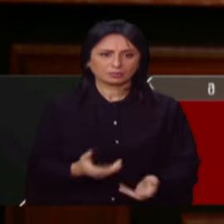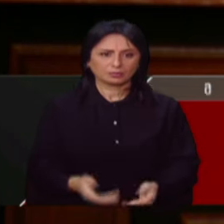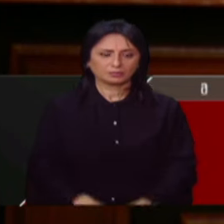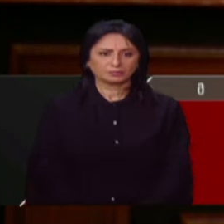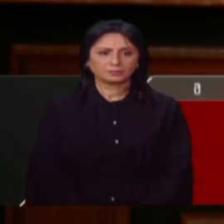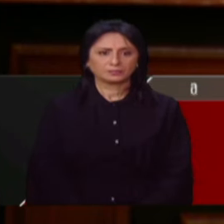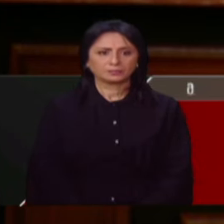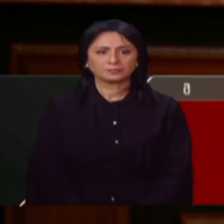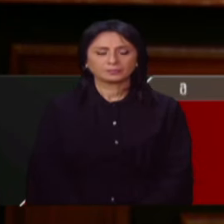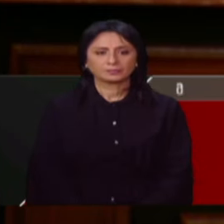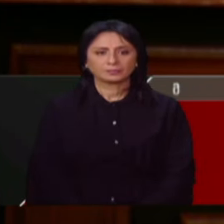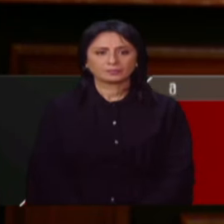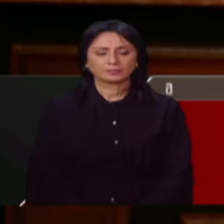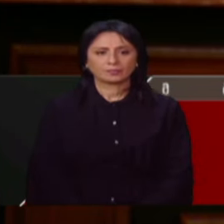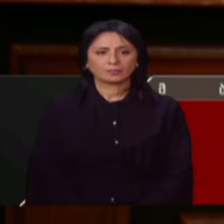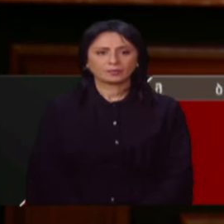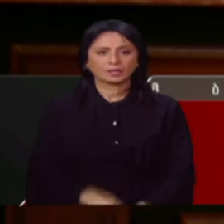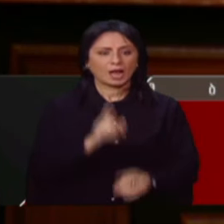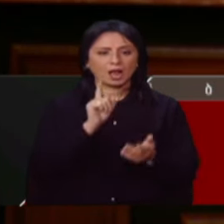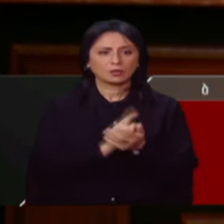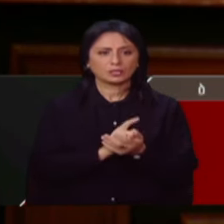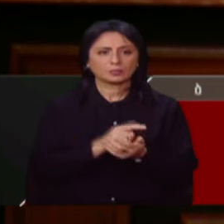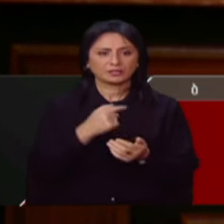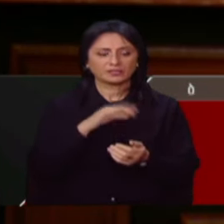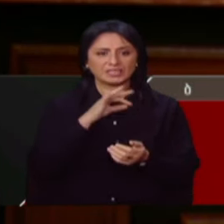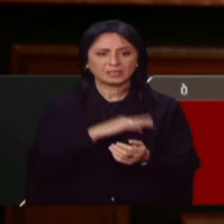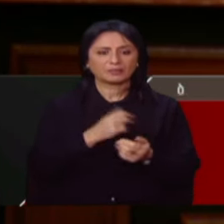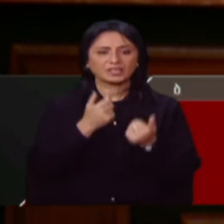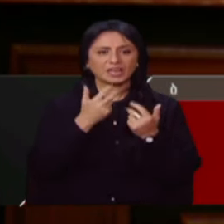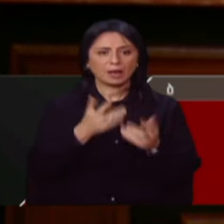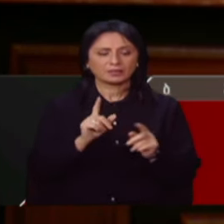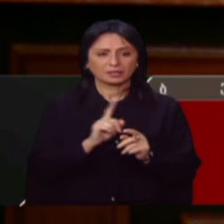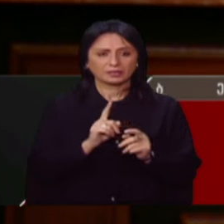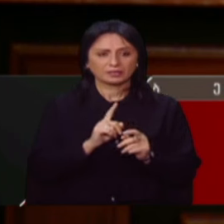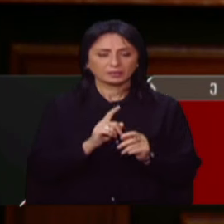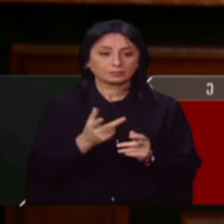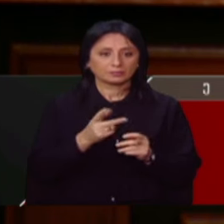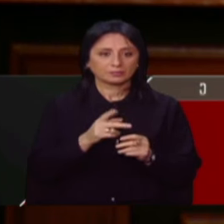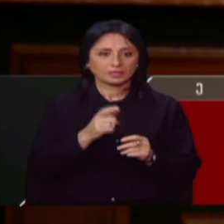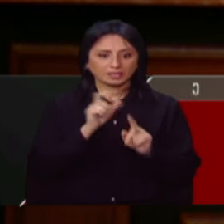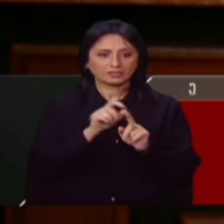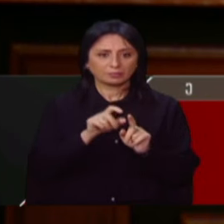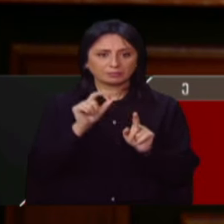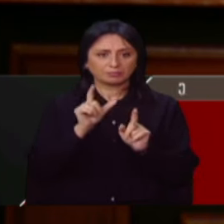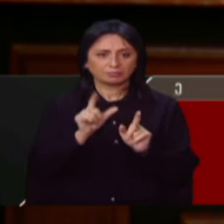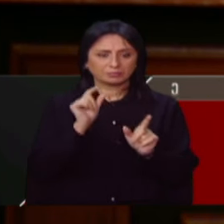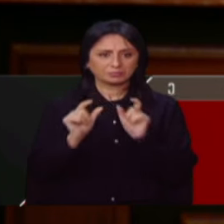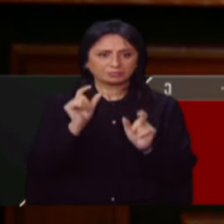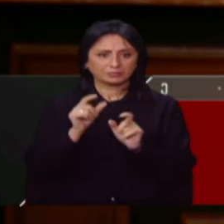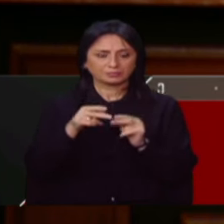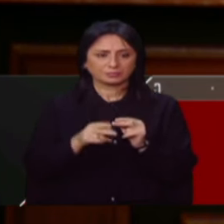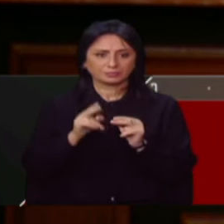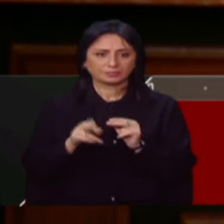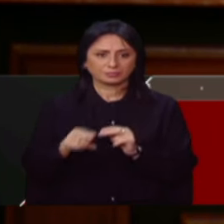ეგრეთში პროვოკაციებს და რეპრესიებს. აუცილებლად ორი საკითხი ხარ გამოვიდა რაღაც ეს მაჟორის ხელოვნური ინტერესი ფუნდოსები